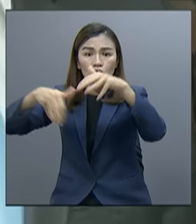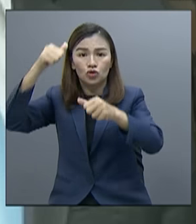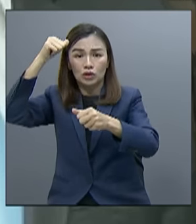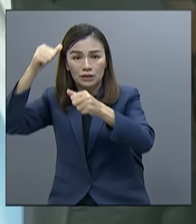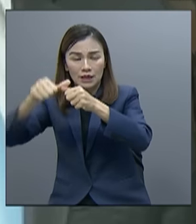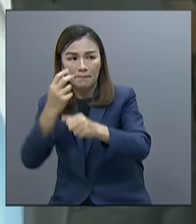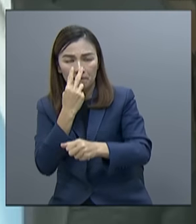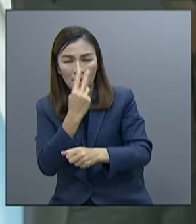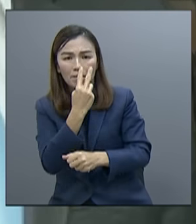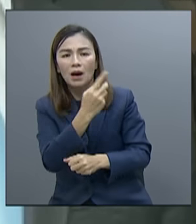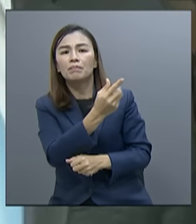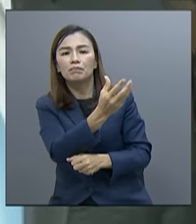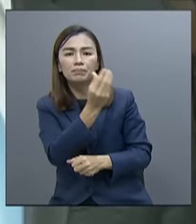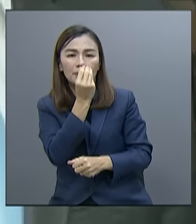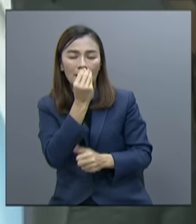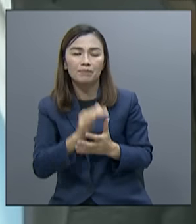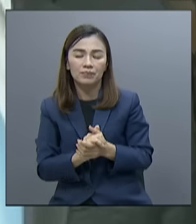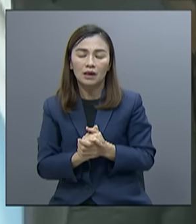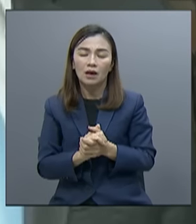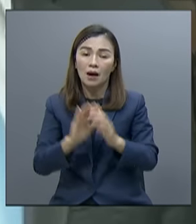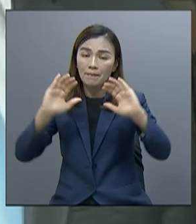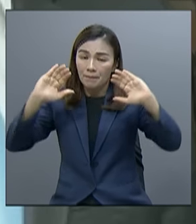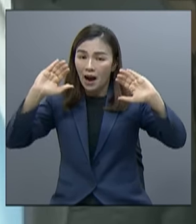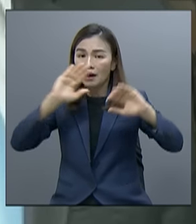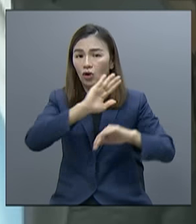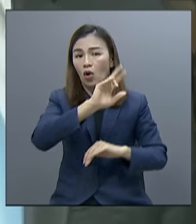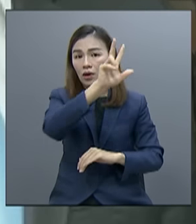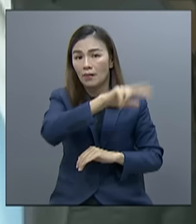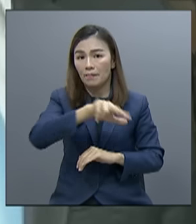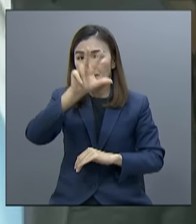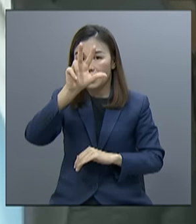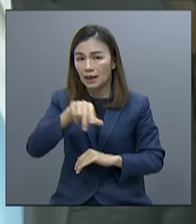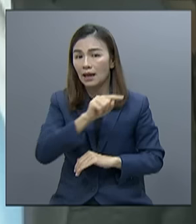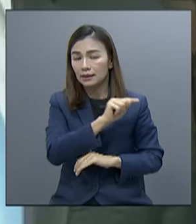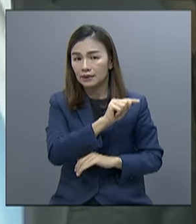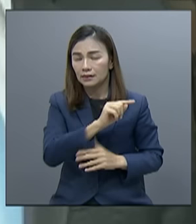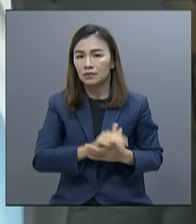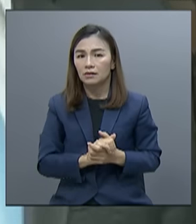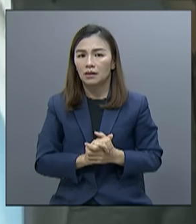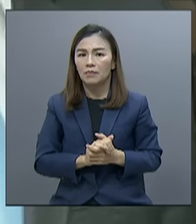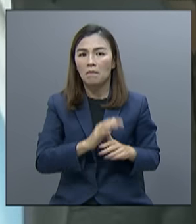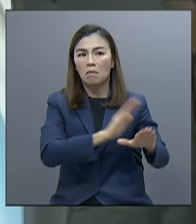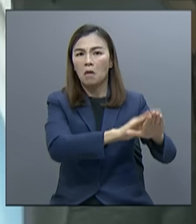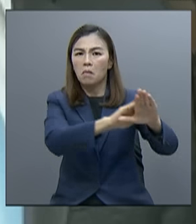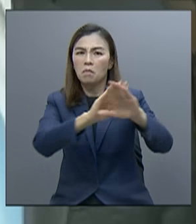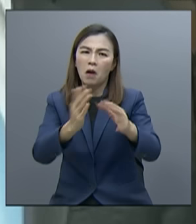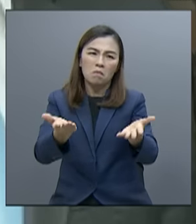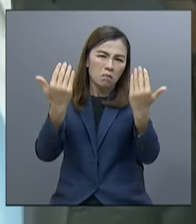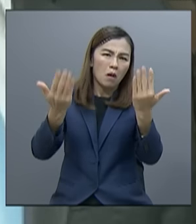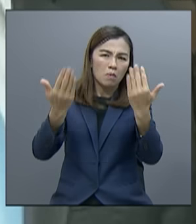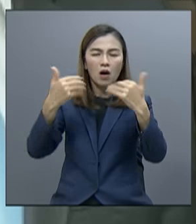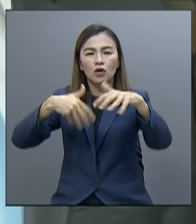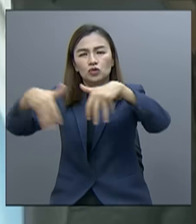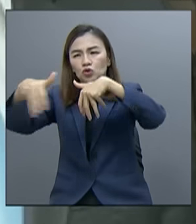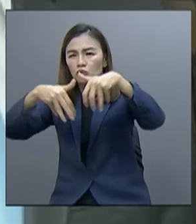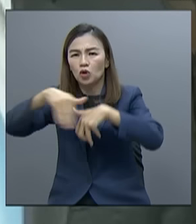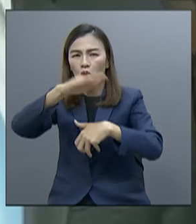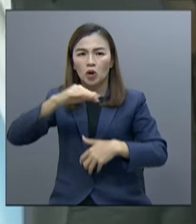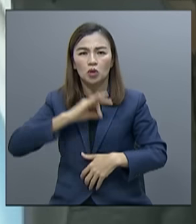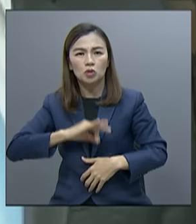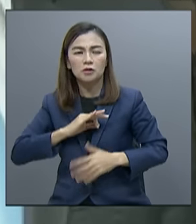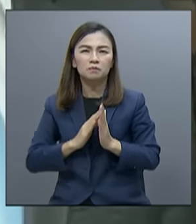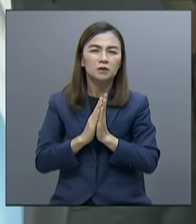เองนะรัฐบาลจากพรรคเพื่อไทยเนี่ยปลุกเร้าทำให้ประชาชนรู้สึกว่